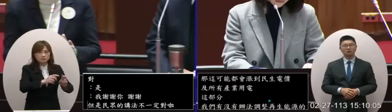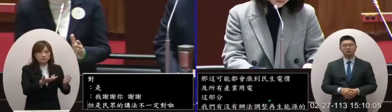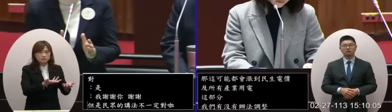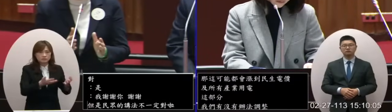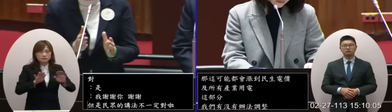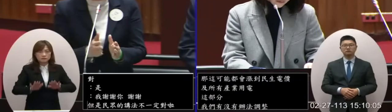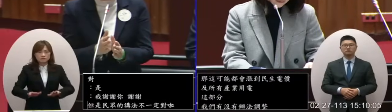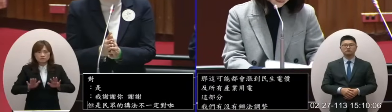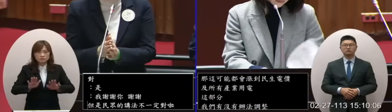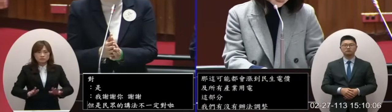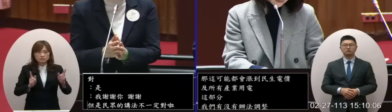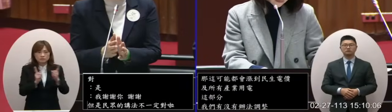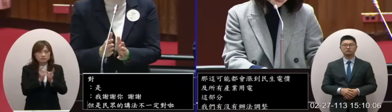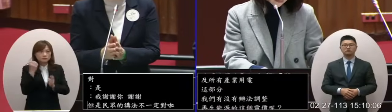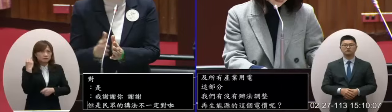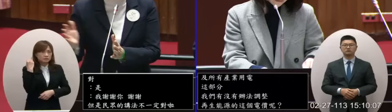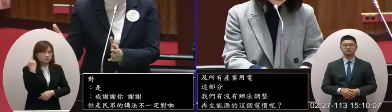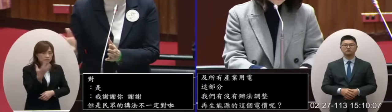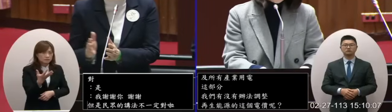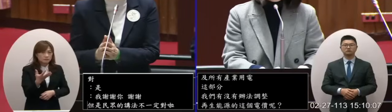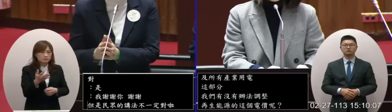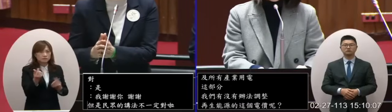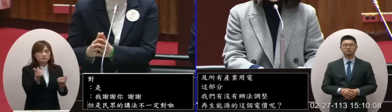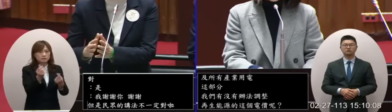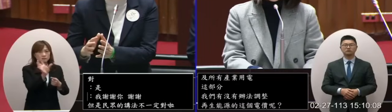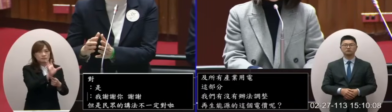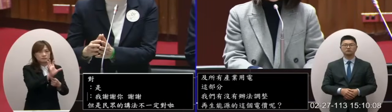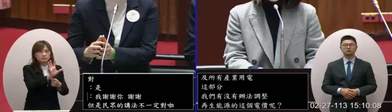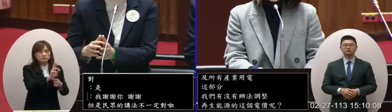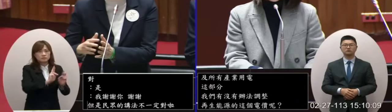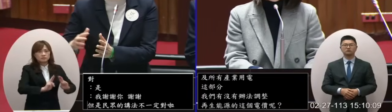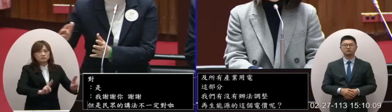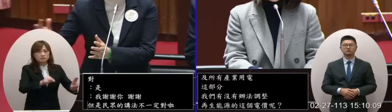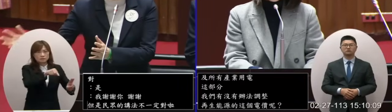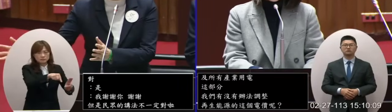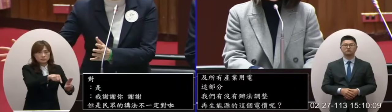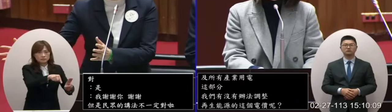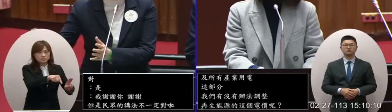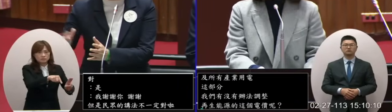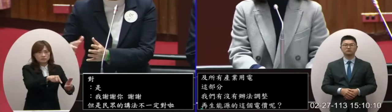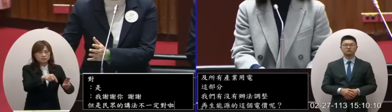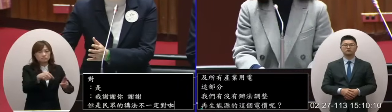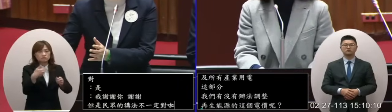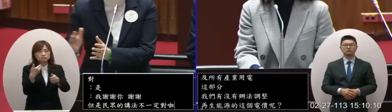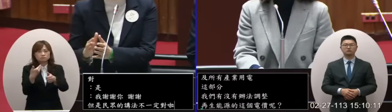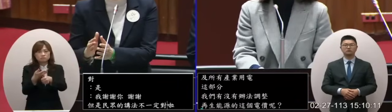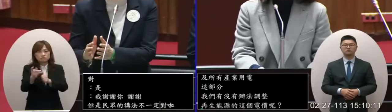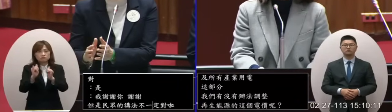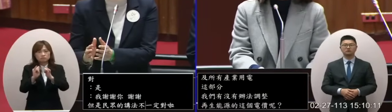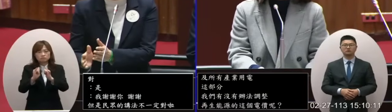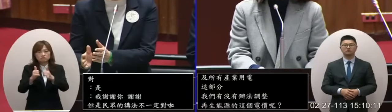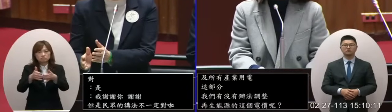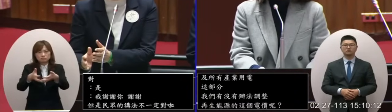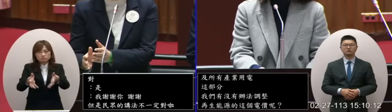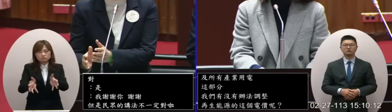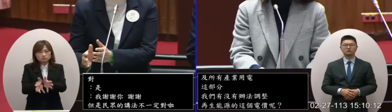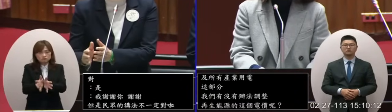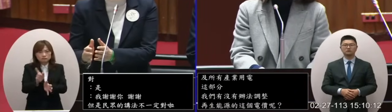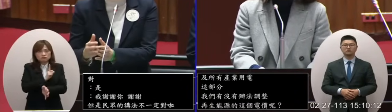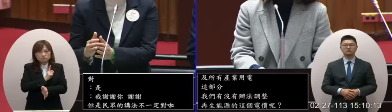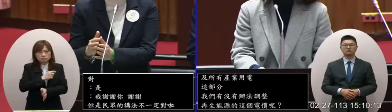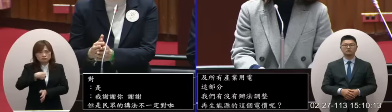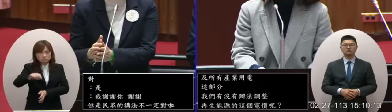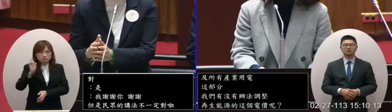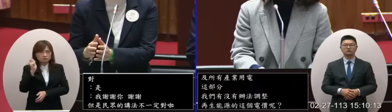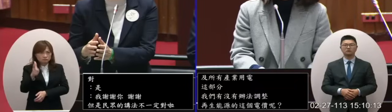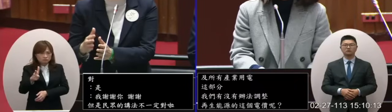在对新的这个离岸风电哈、哦，其实都已经是让民间来买电了啊、不用趸购费率。